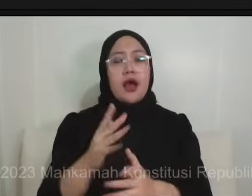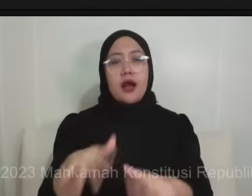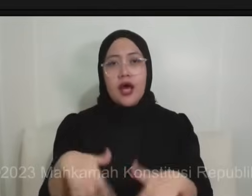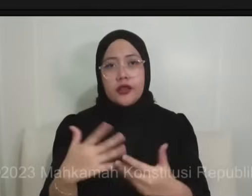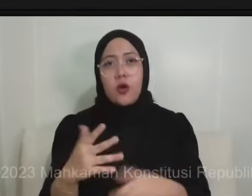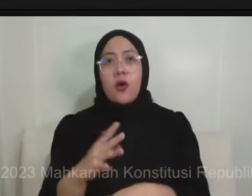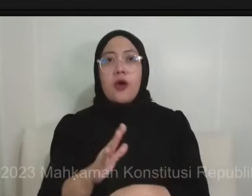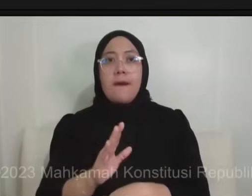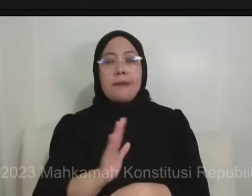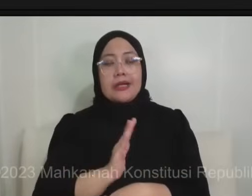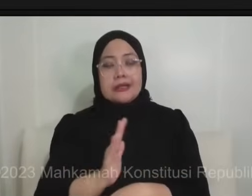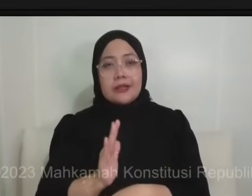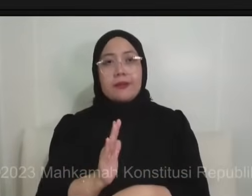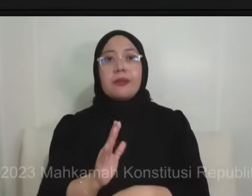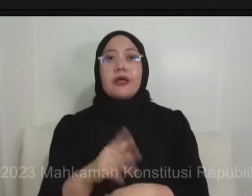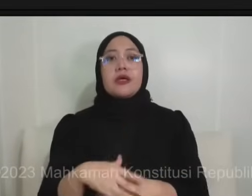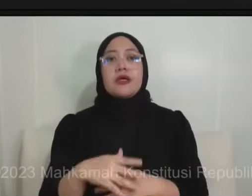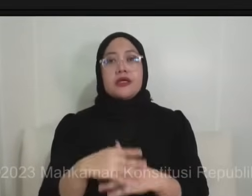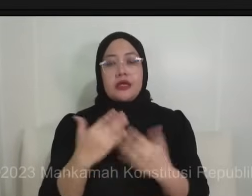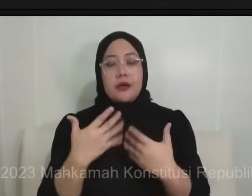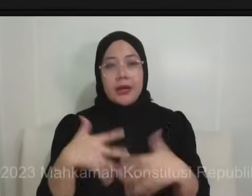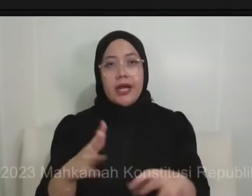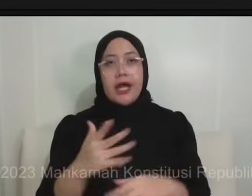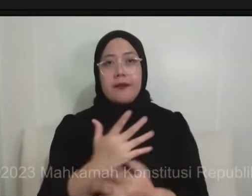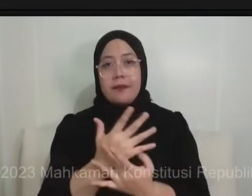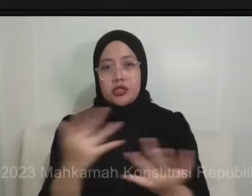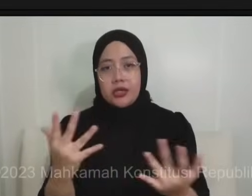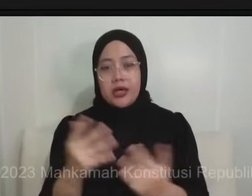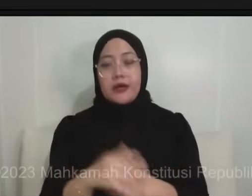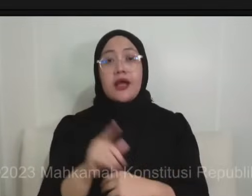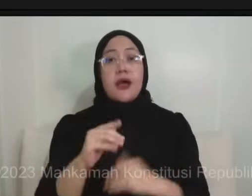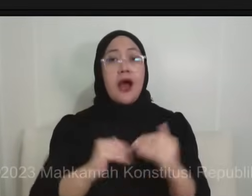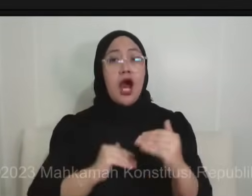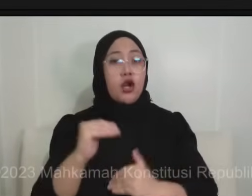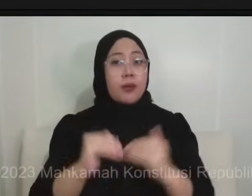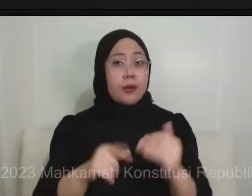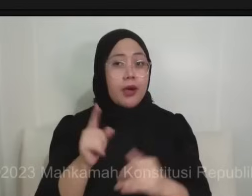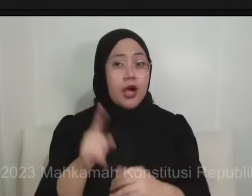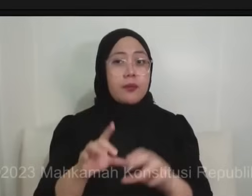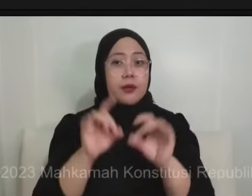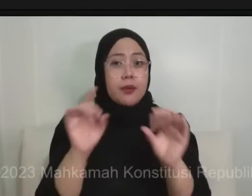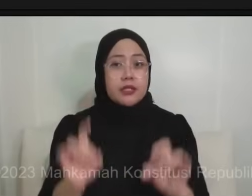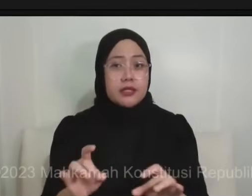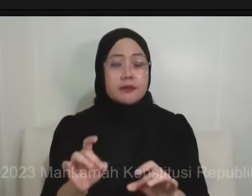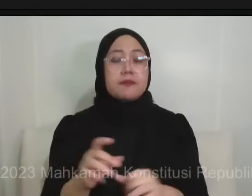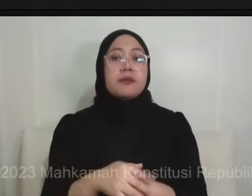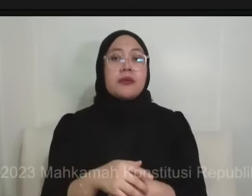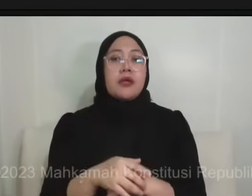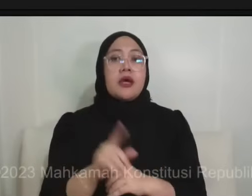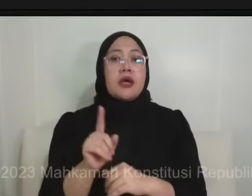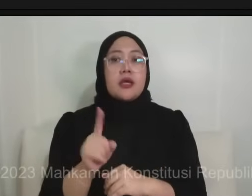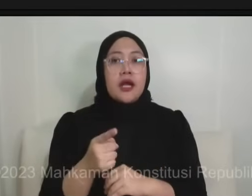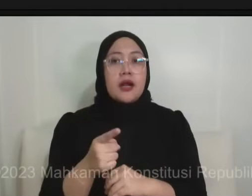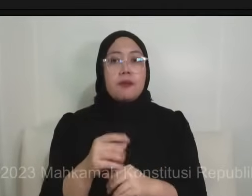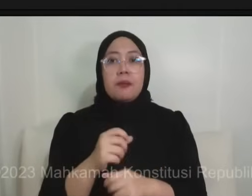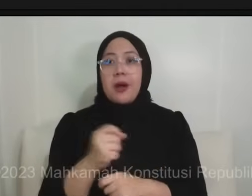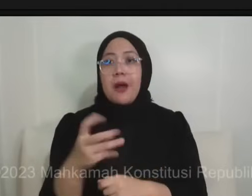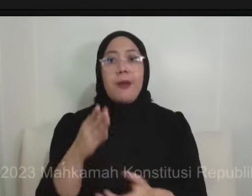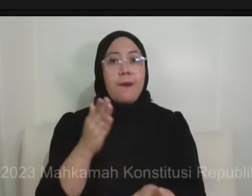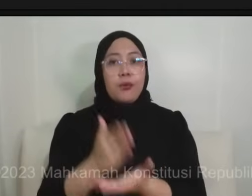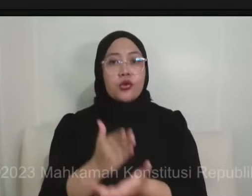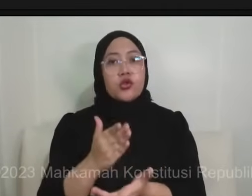kedaulatan rakyat menimbang bahwa jika didasarkan pada berbagai preseden dalam beberapa putusan Mahkamah